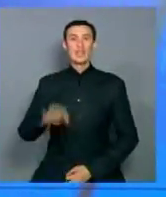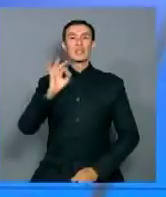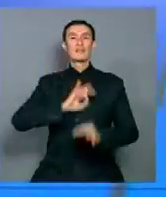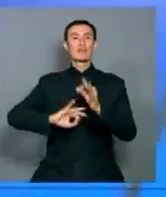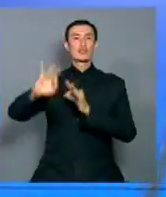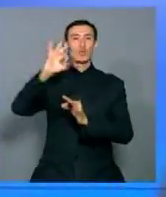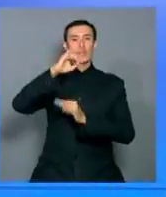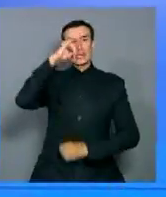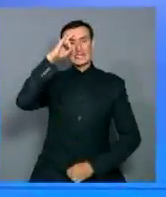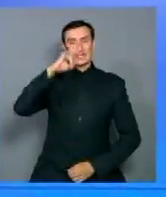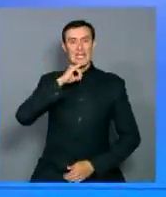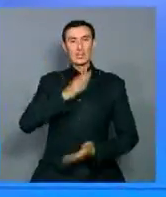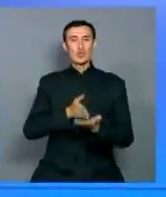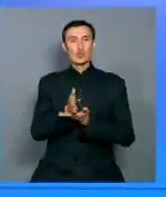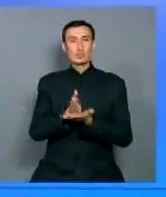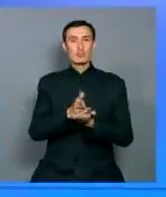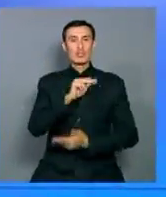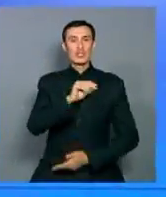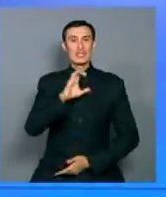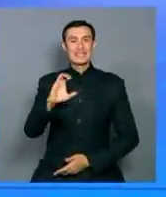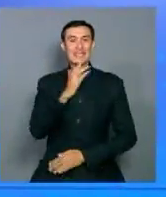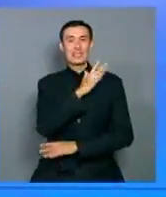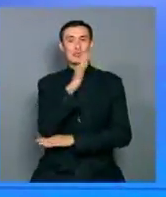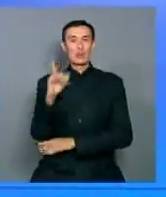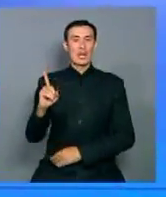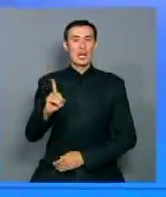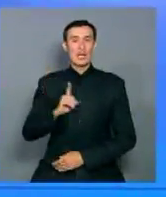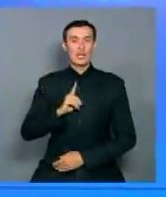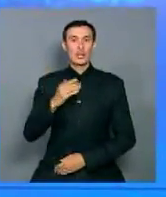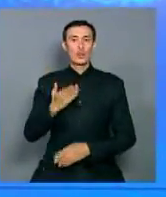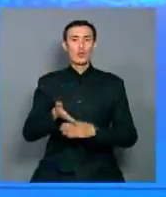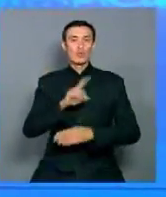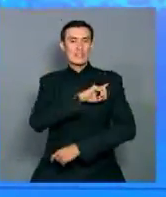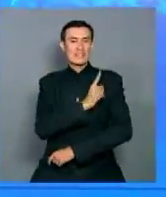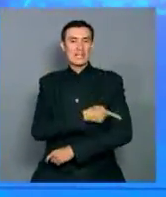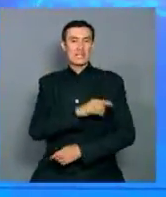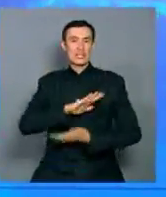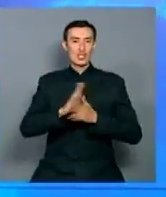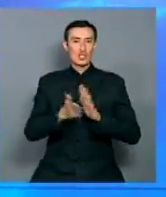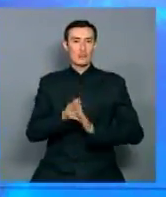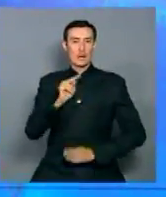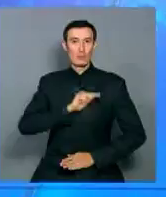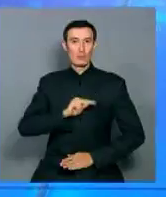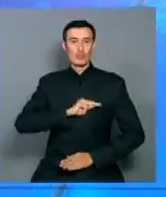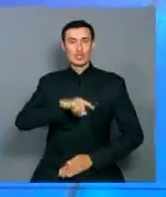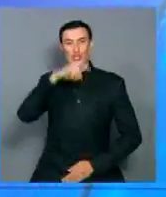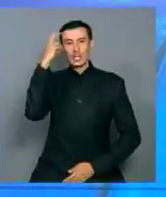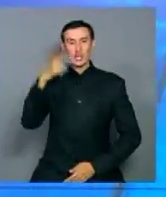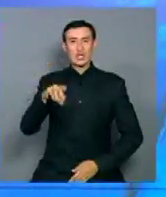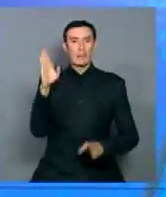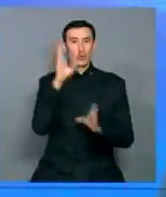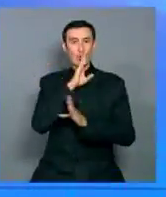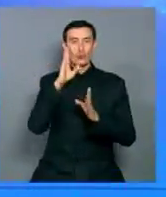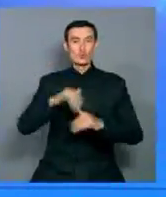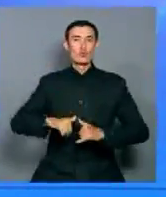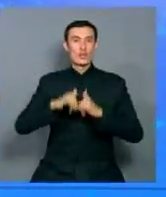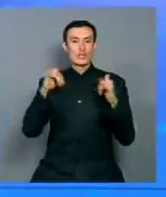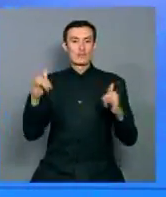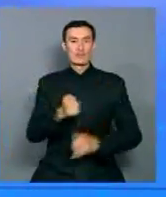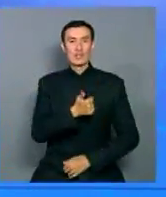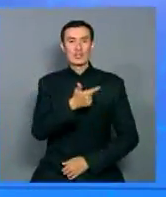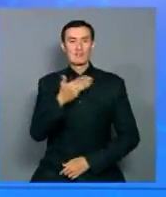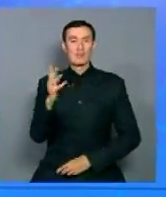востоке Казахстана службы ЧС и лесной охраны переведены на усиленный режим работы. В регионе из-за жаркой погоды увеличилось